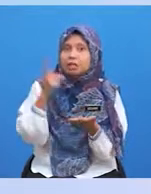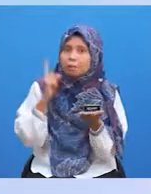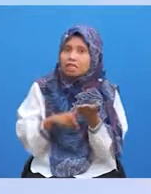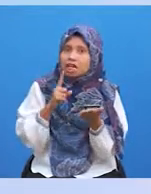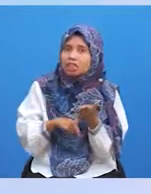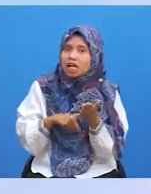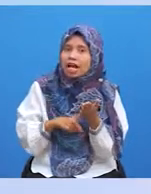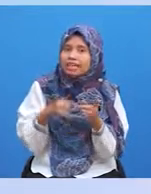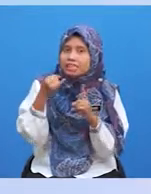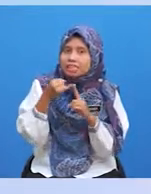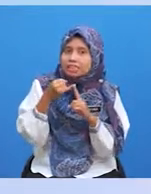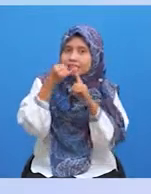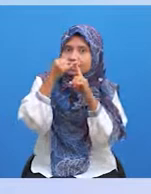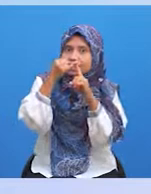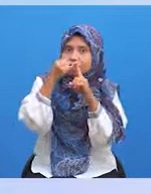kita bincangkan